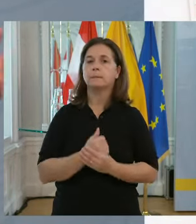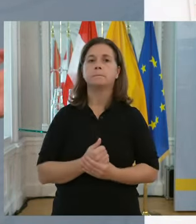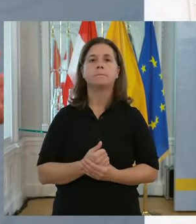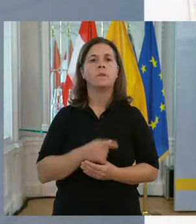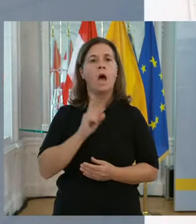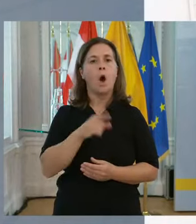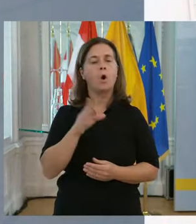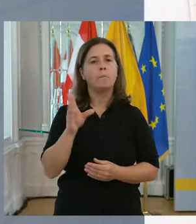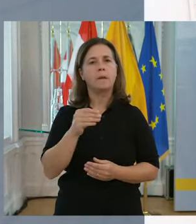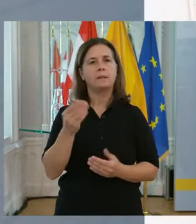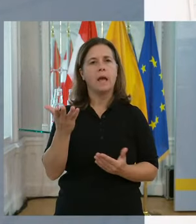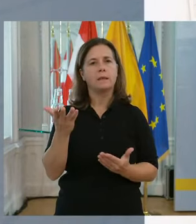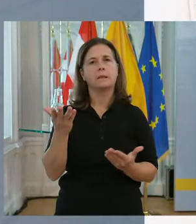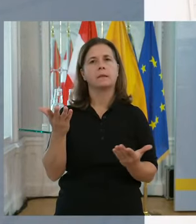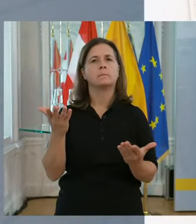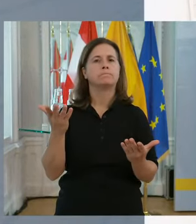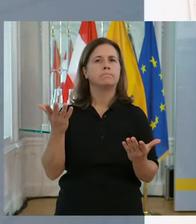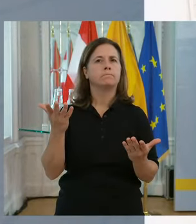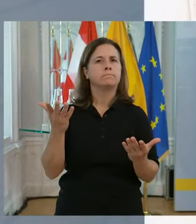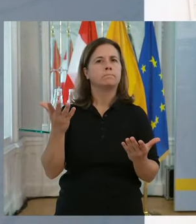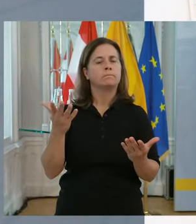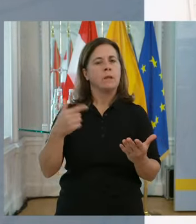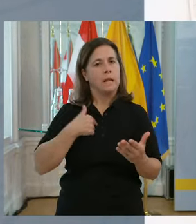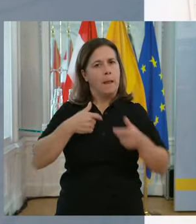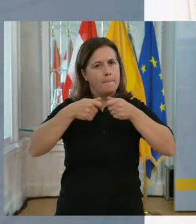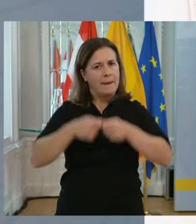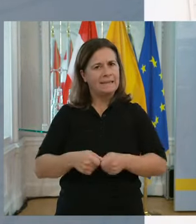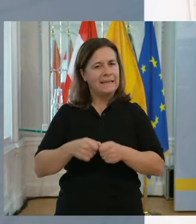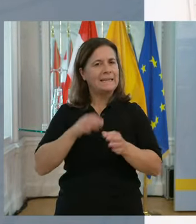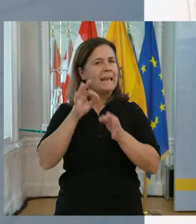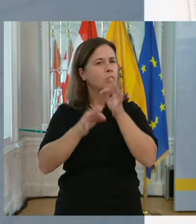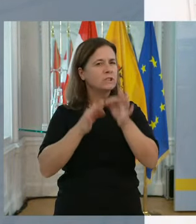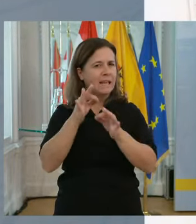meinem Hut als Mitglied